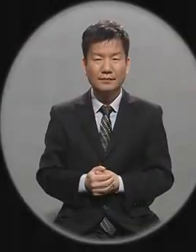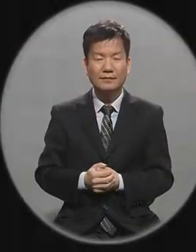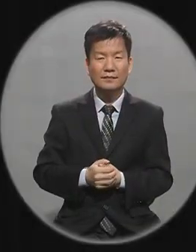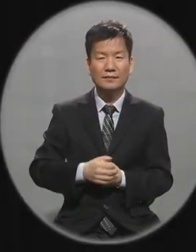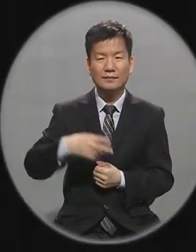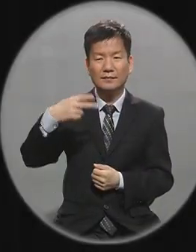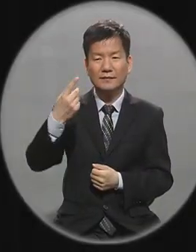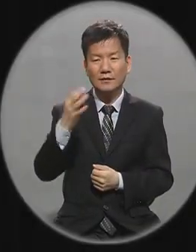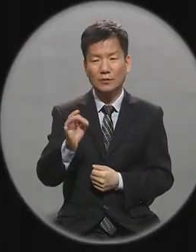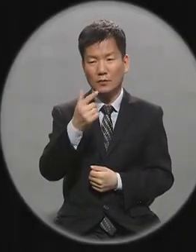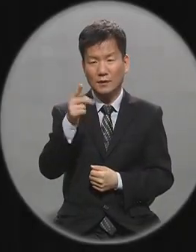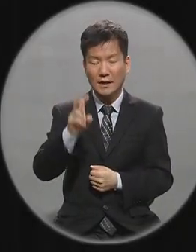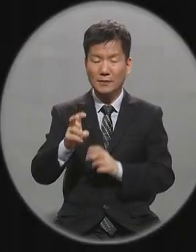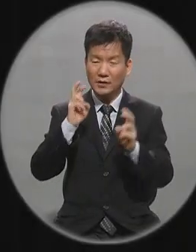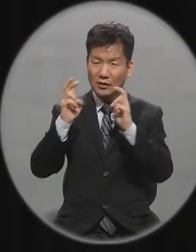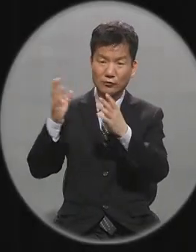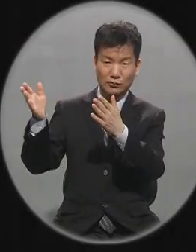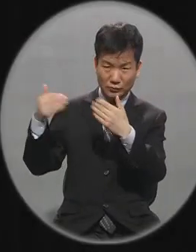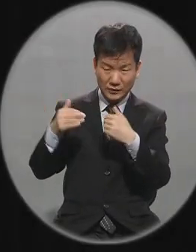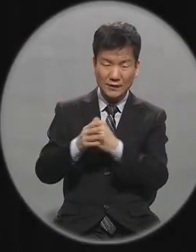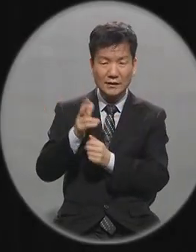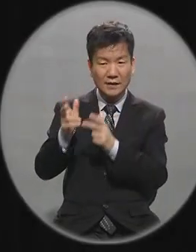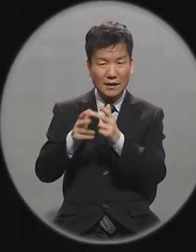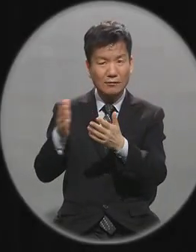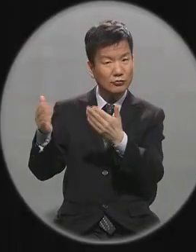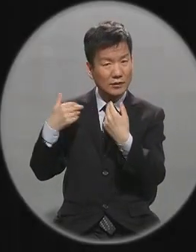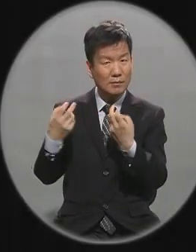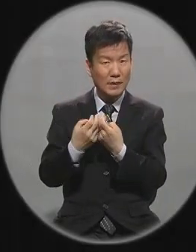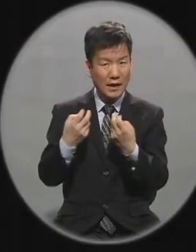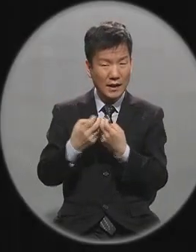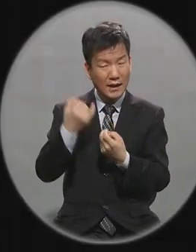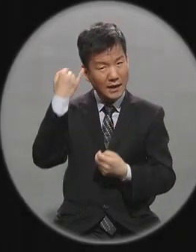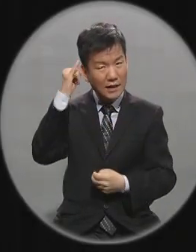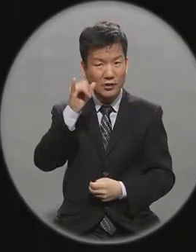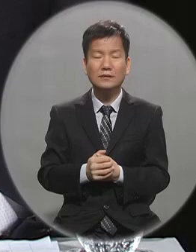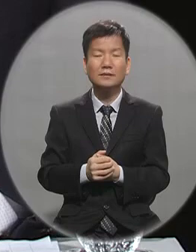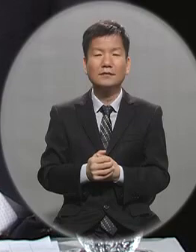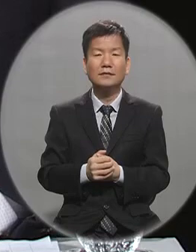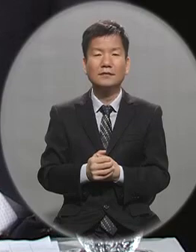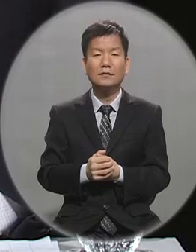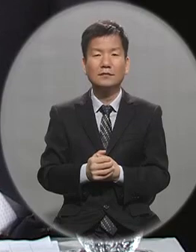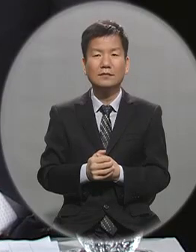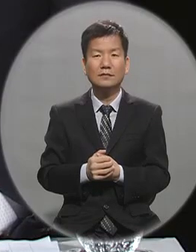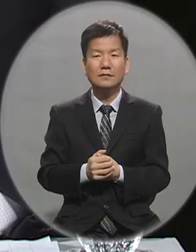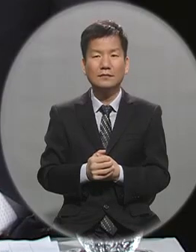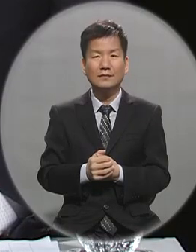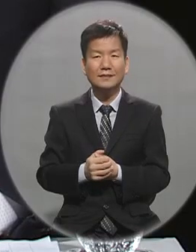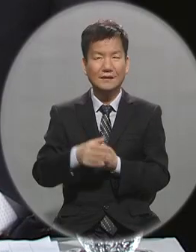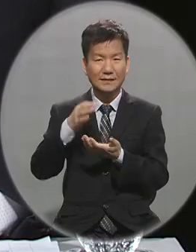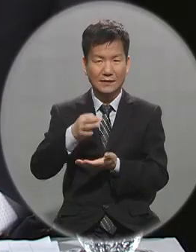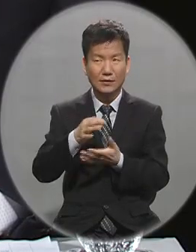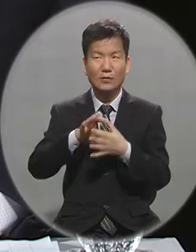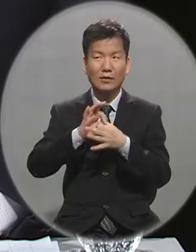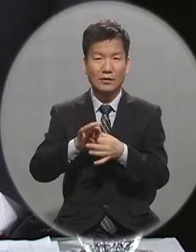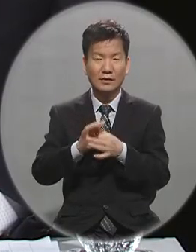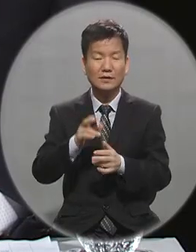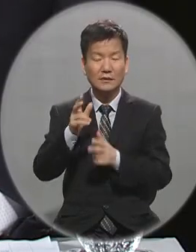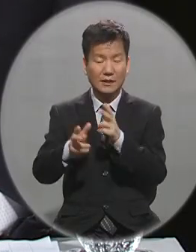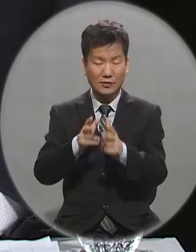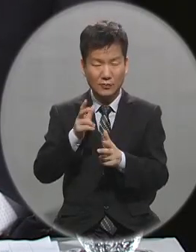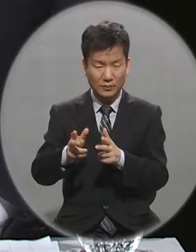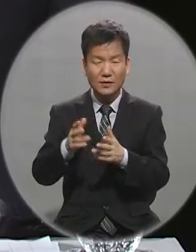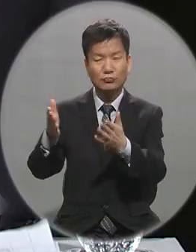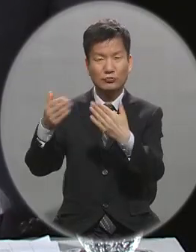우리 동남권 지역에 기업 유치나 산업 유입하는 방안은 어떤 좋은 아이디어가 있을까요? 지적재산과 관련되는